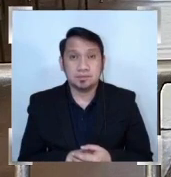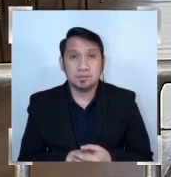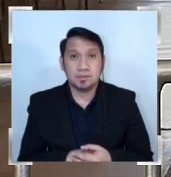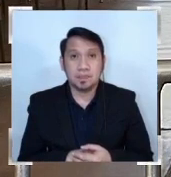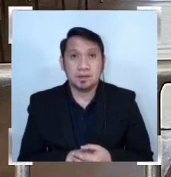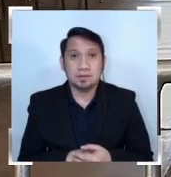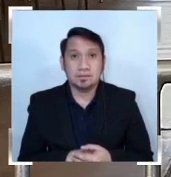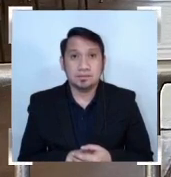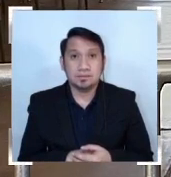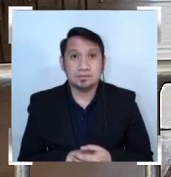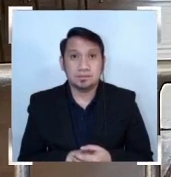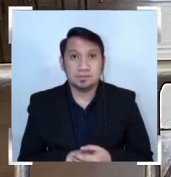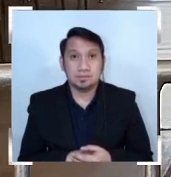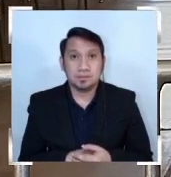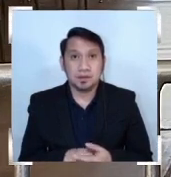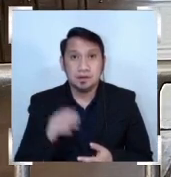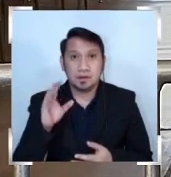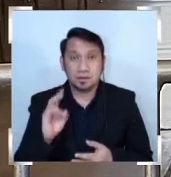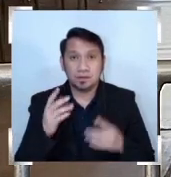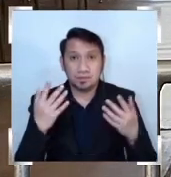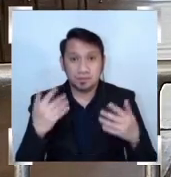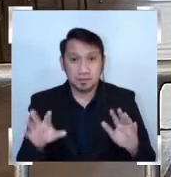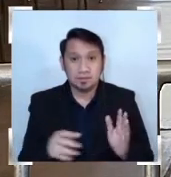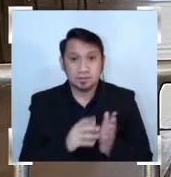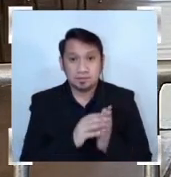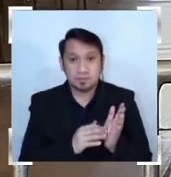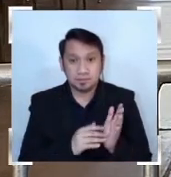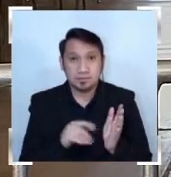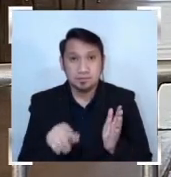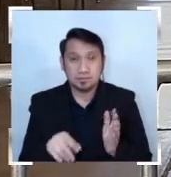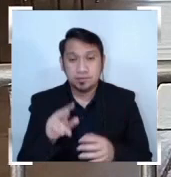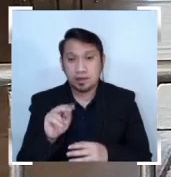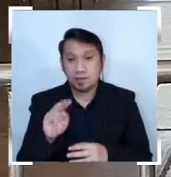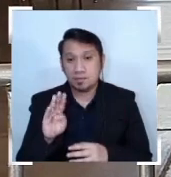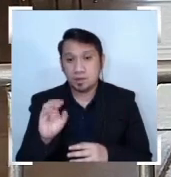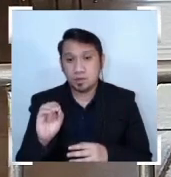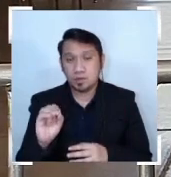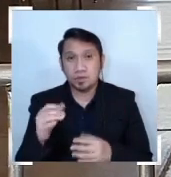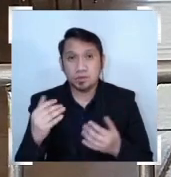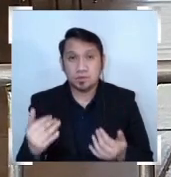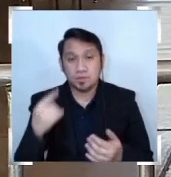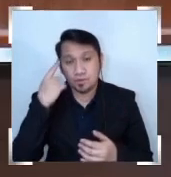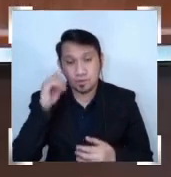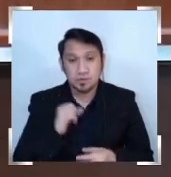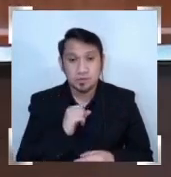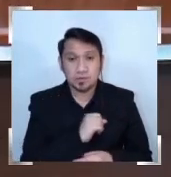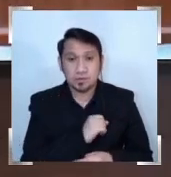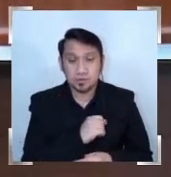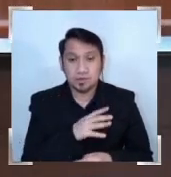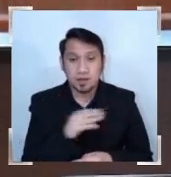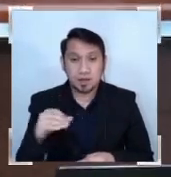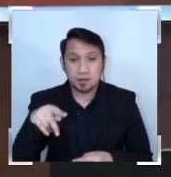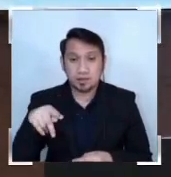Igan, 7 certificates of canvass ang nakanvass ng National Board of Canvassers o NBOC para sa pagkasenador at party list groups. Ang unang